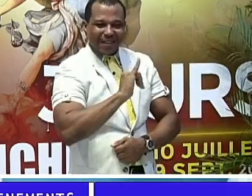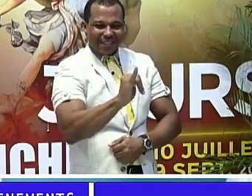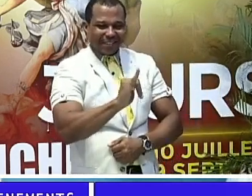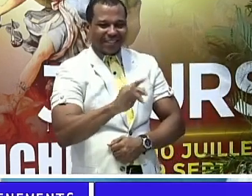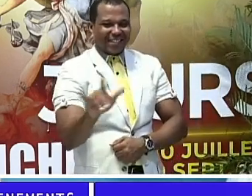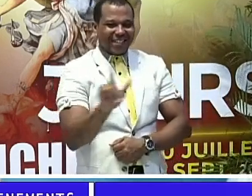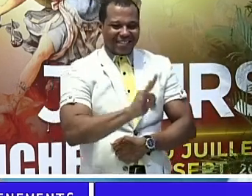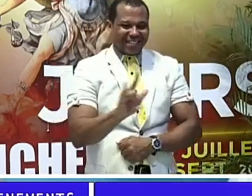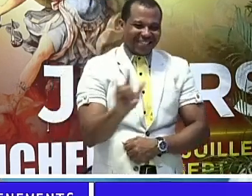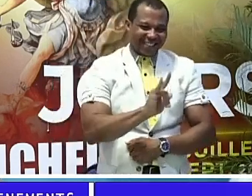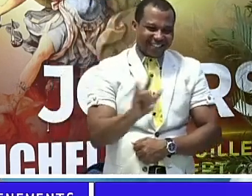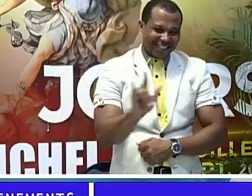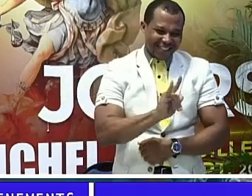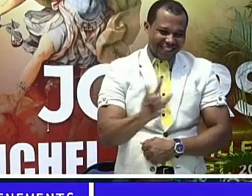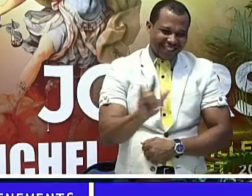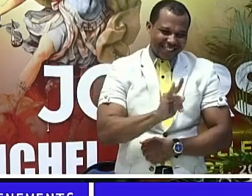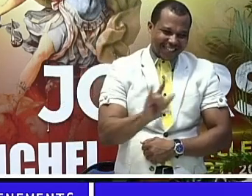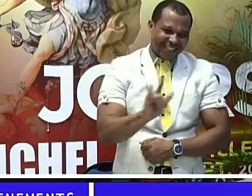Merci.